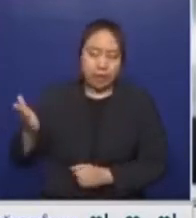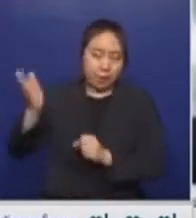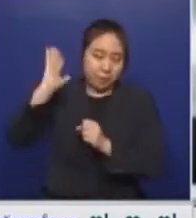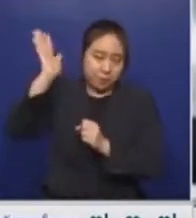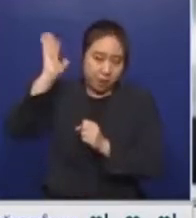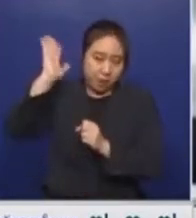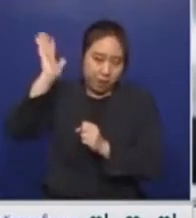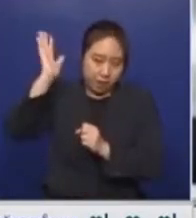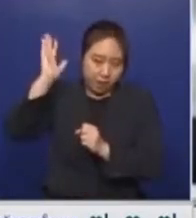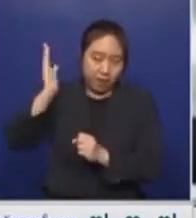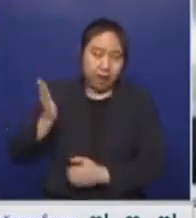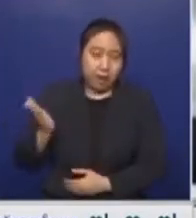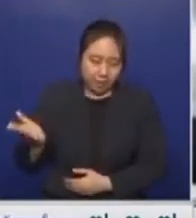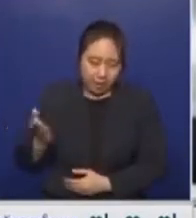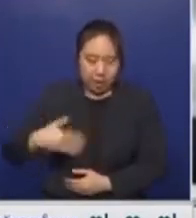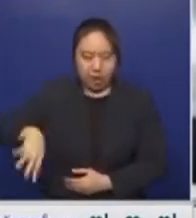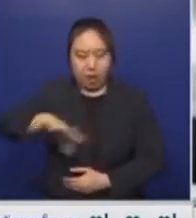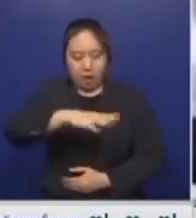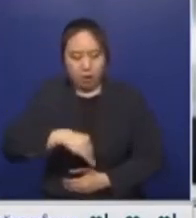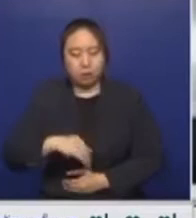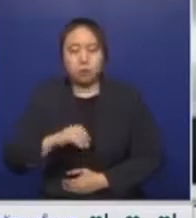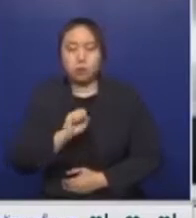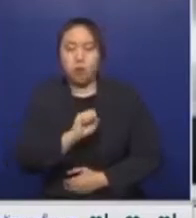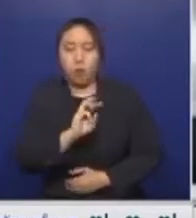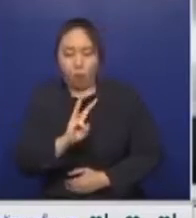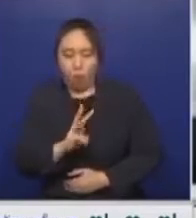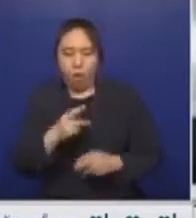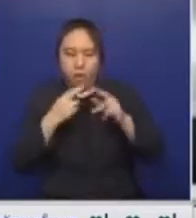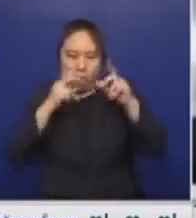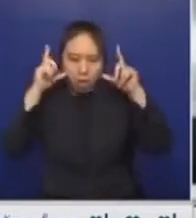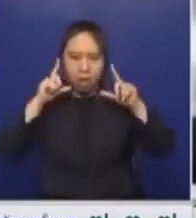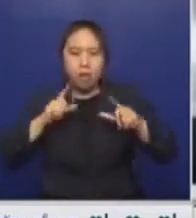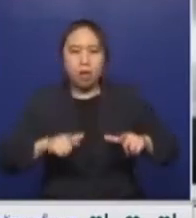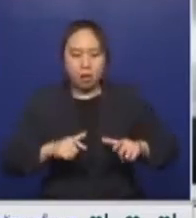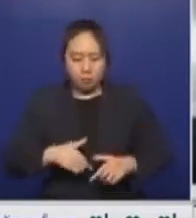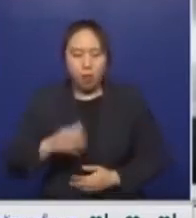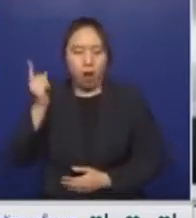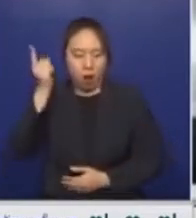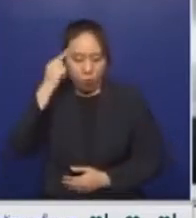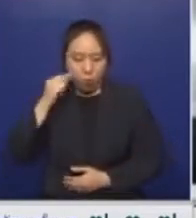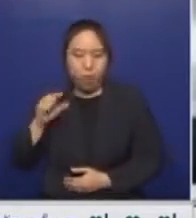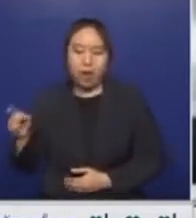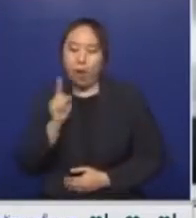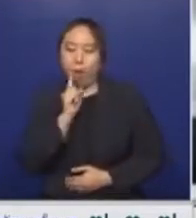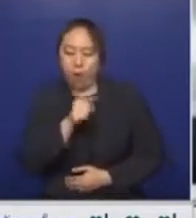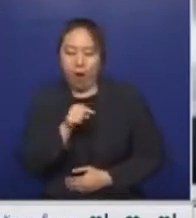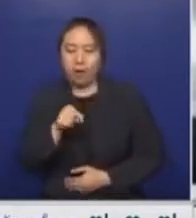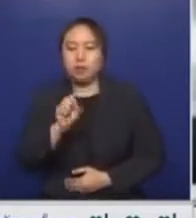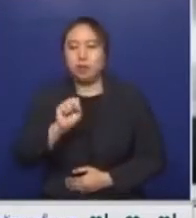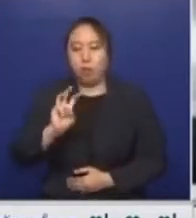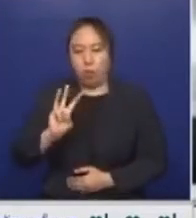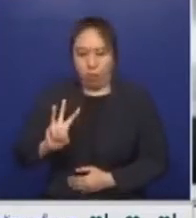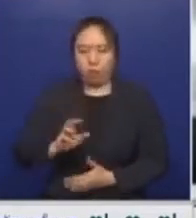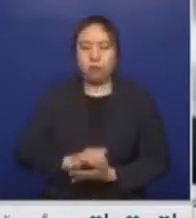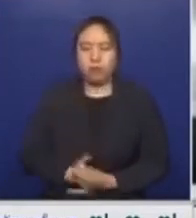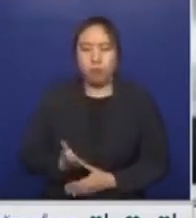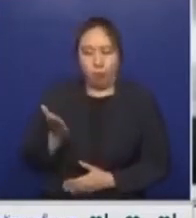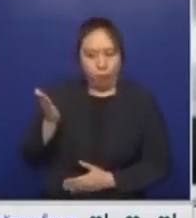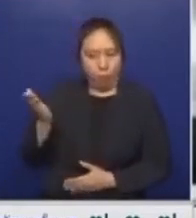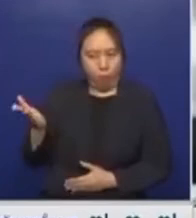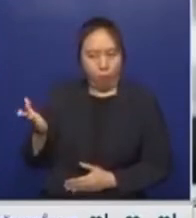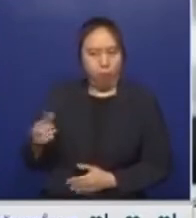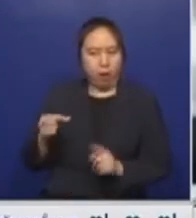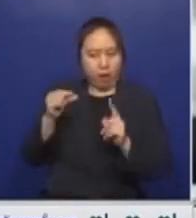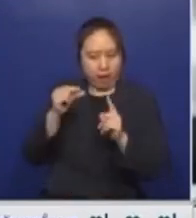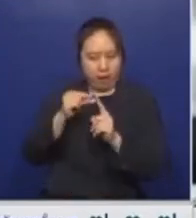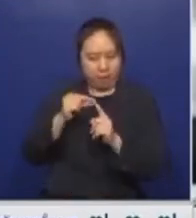ครับทำให้สวเสียหายเพราะเข้าใจได้ครับว่าที่พูดนั้นก็คือสวนะครับขอให้ถอน